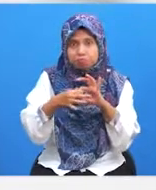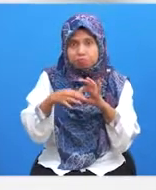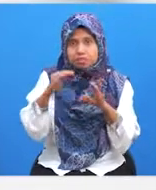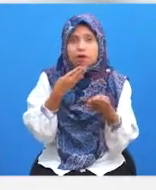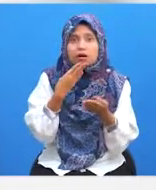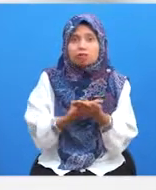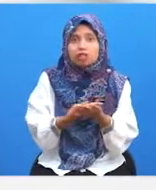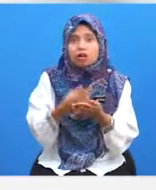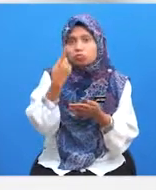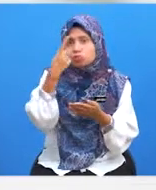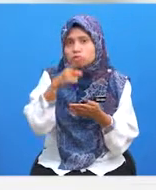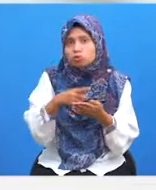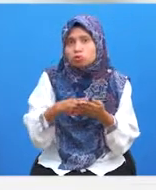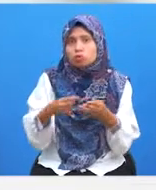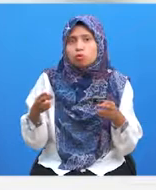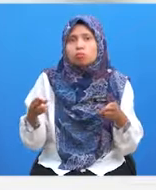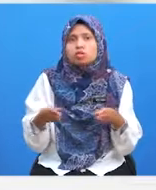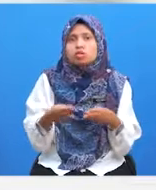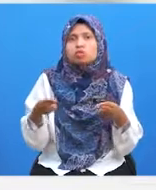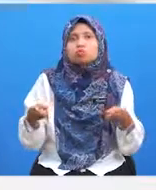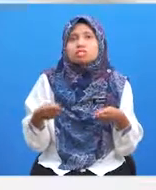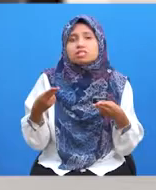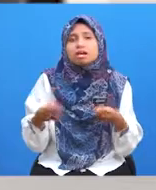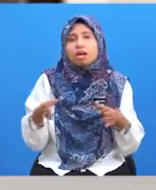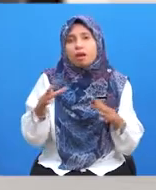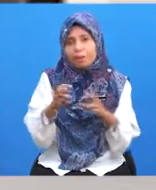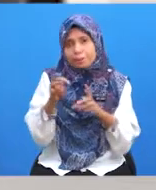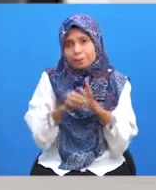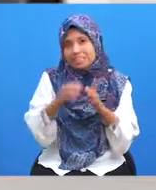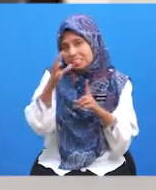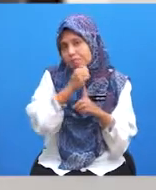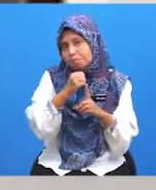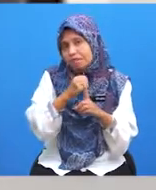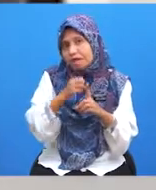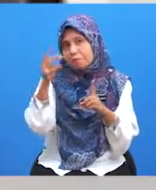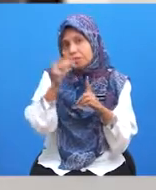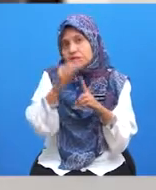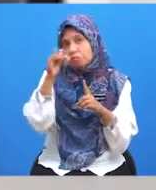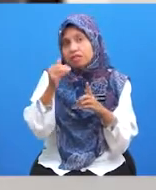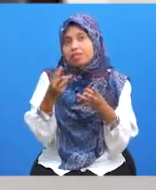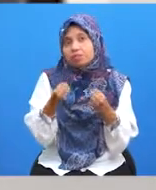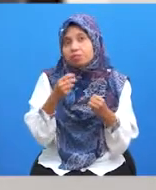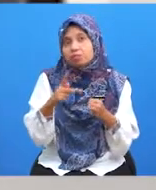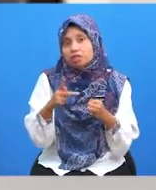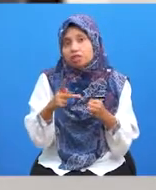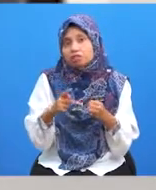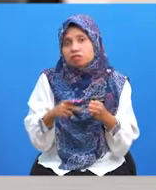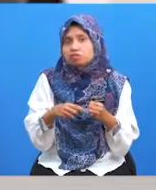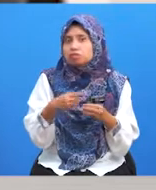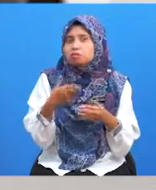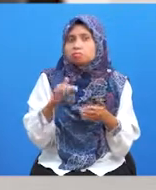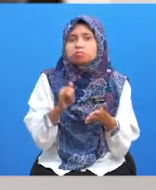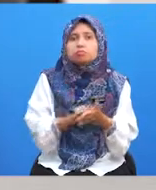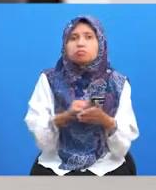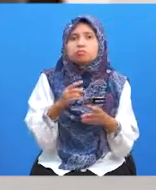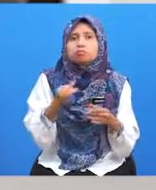pekerja agar berusaha untuk mencapai matlamat yang ditetapkan apabila gaya pengurusan ini terus diamalkan